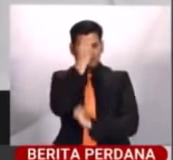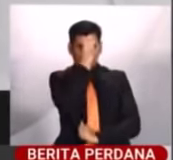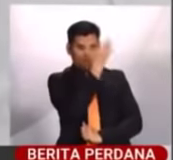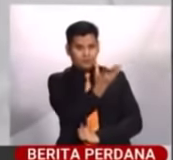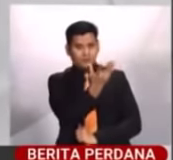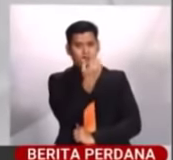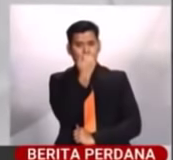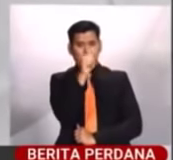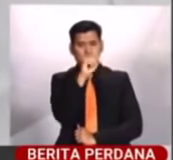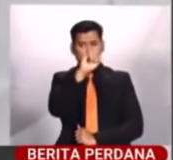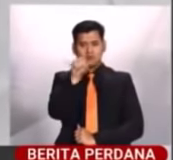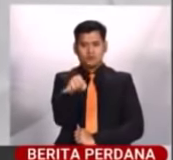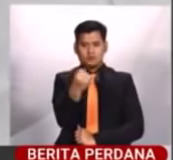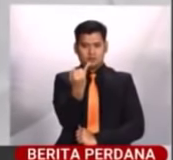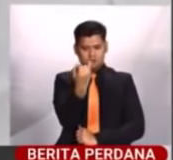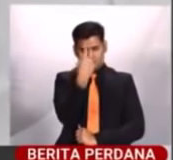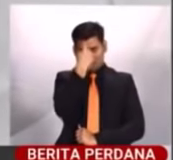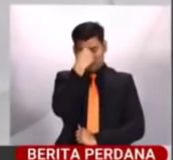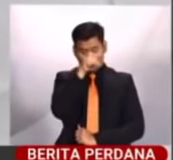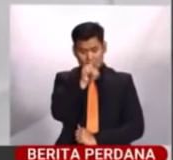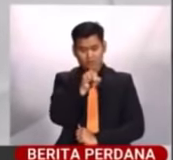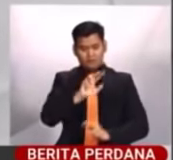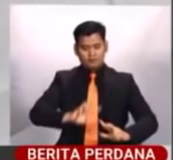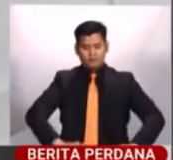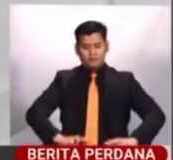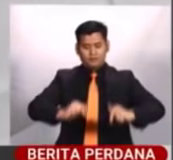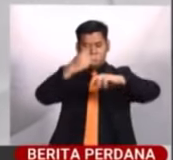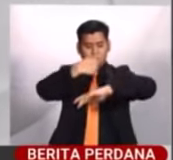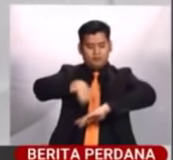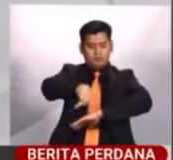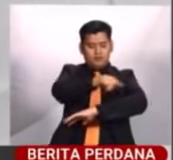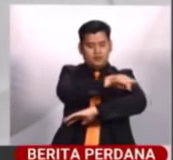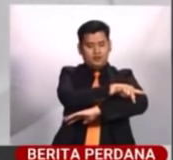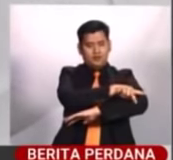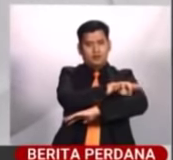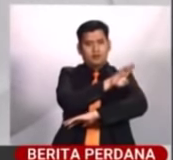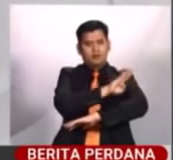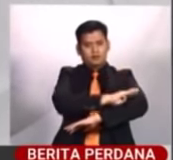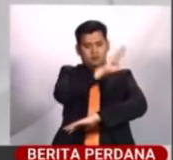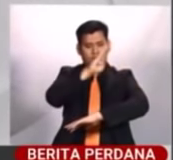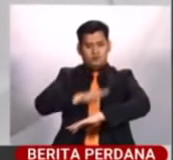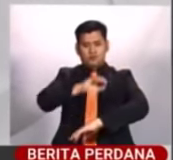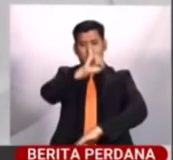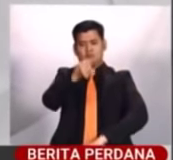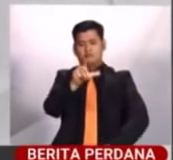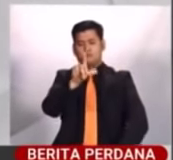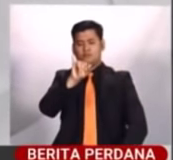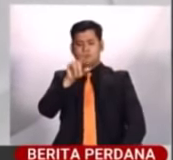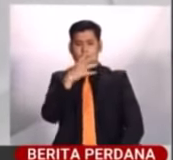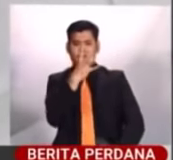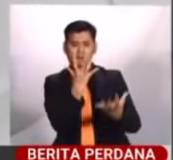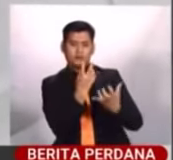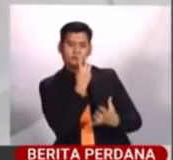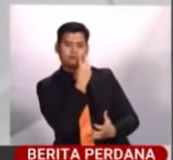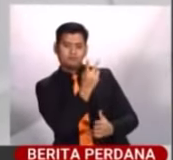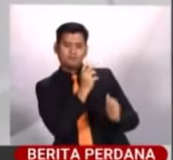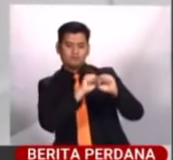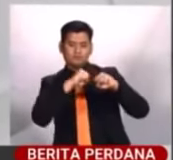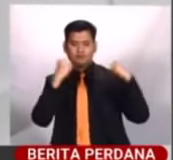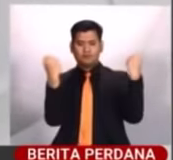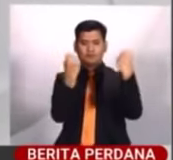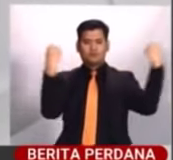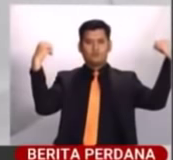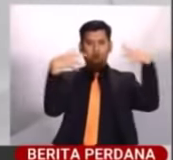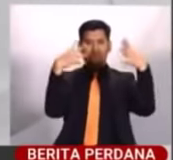berkata RM10 juta bagi menaik taraf padang Stadium Nasional Bukit Jalil SMBJ adalah bagi memastikan stadium itu